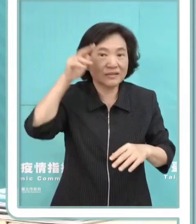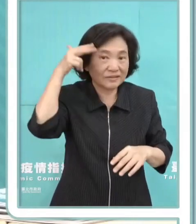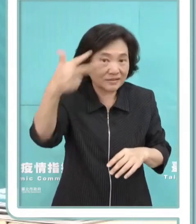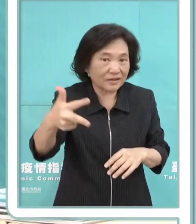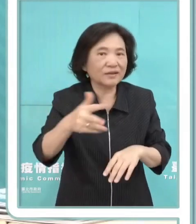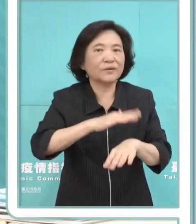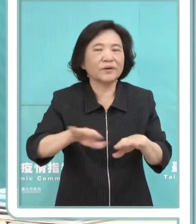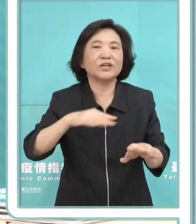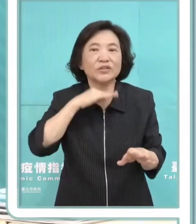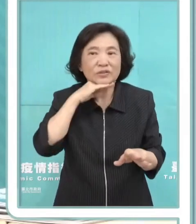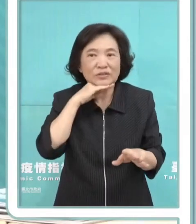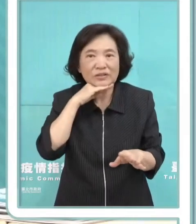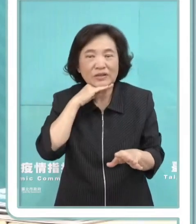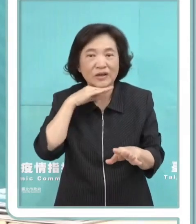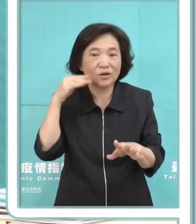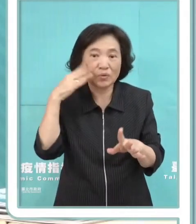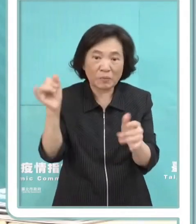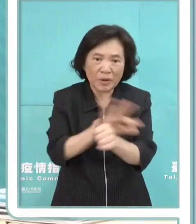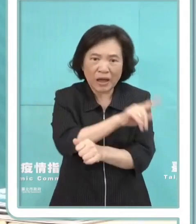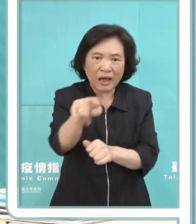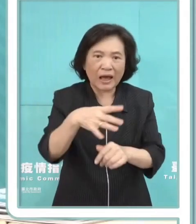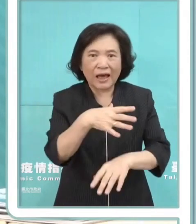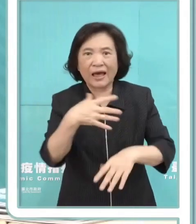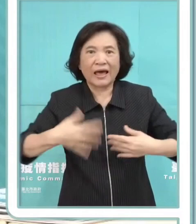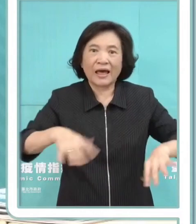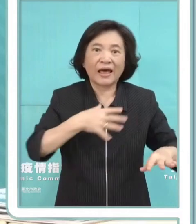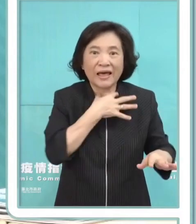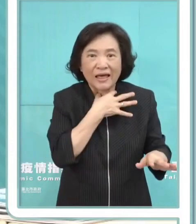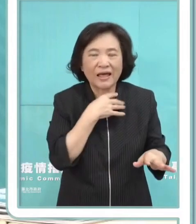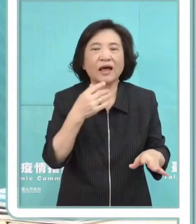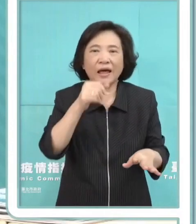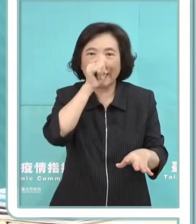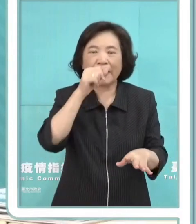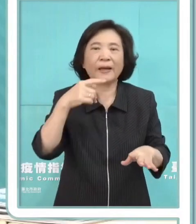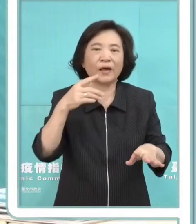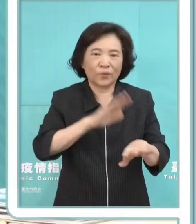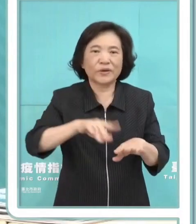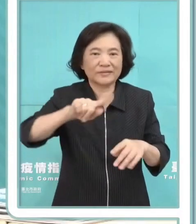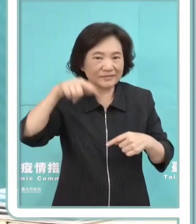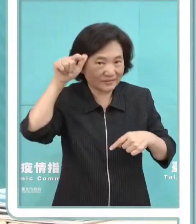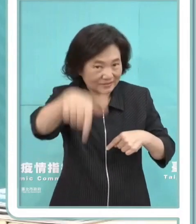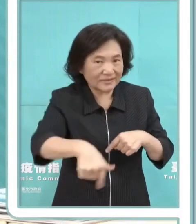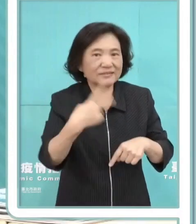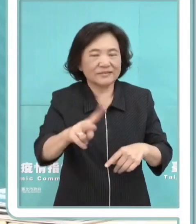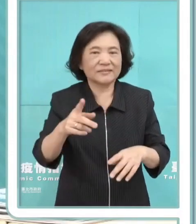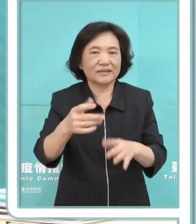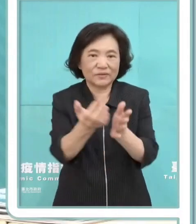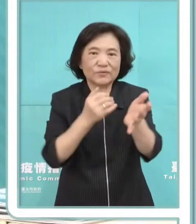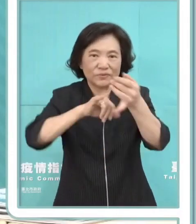中央会通知受影响的民众再上网去预约，好，我们就按照这样来做，谢谢。